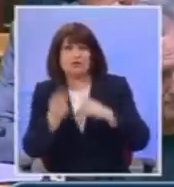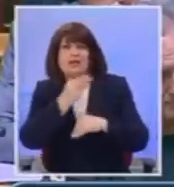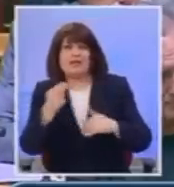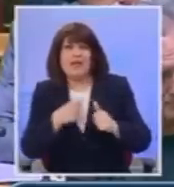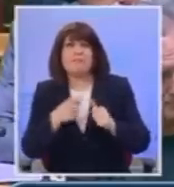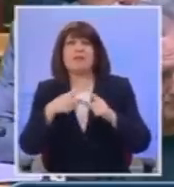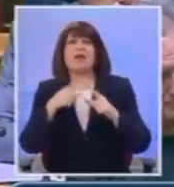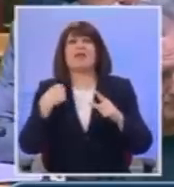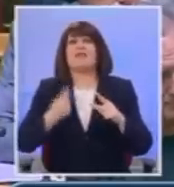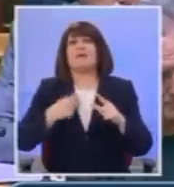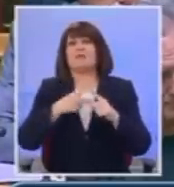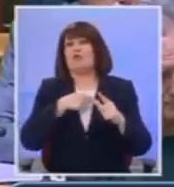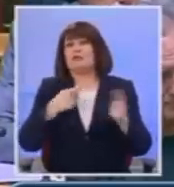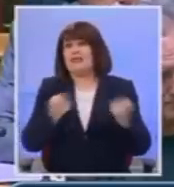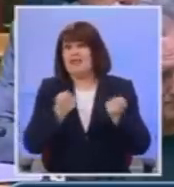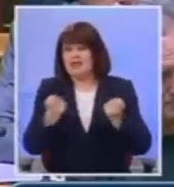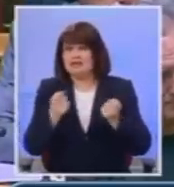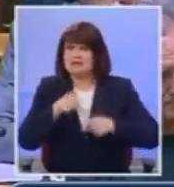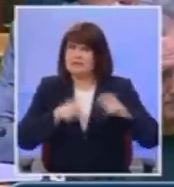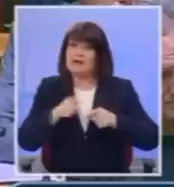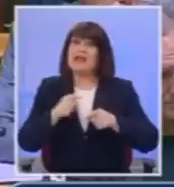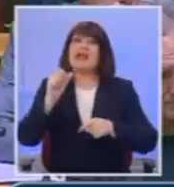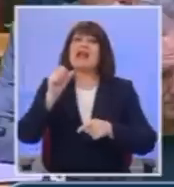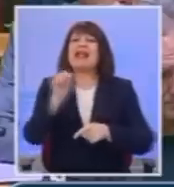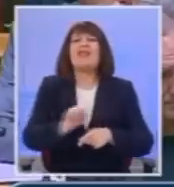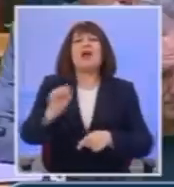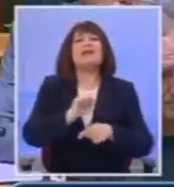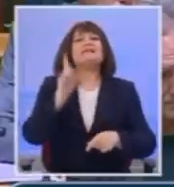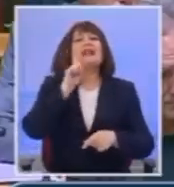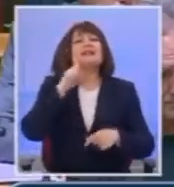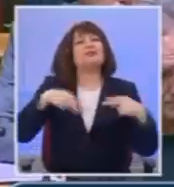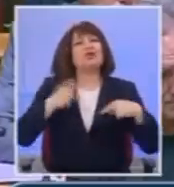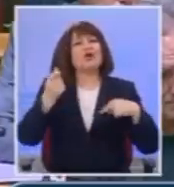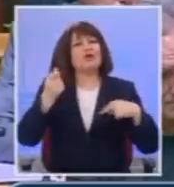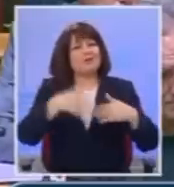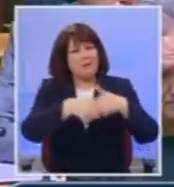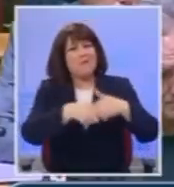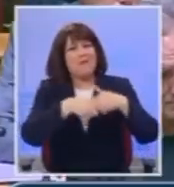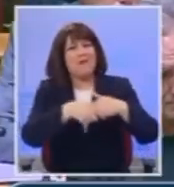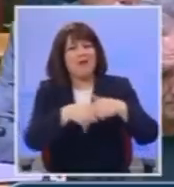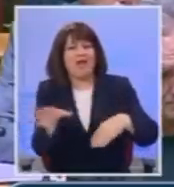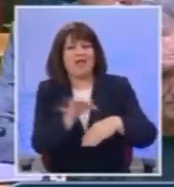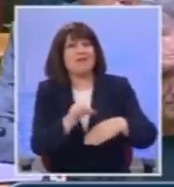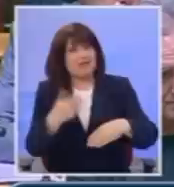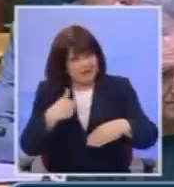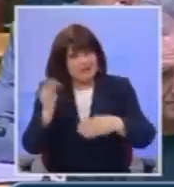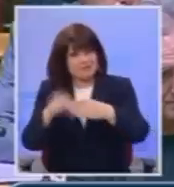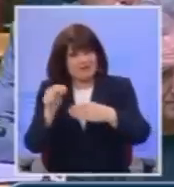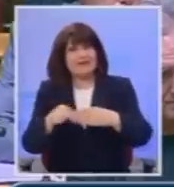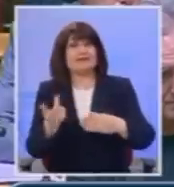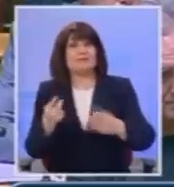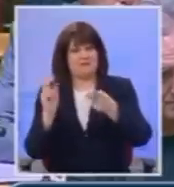δημόσιας διοίκησης. Και εμείς ψηφίσαμε τις καθαρίστριες, όπως ξέρετε, που είδαμε ότι συγχαιρετήσατε. Και εμείς τις είδαμε,